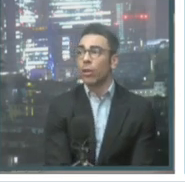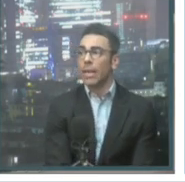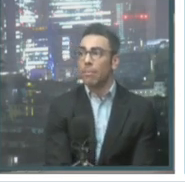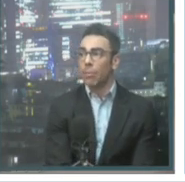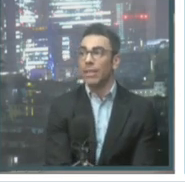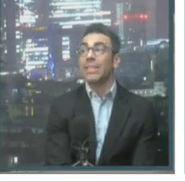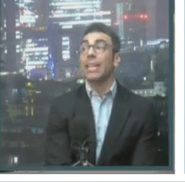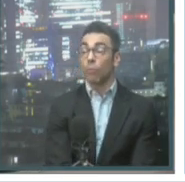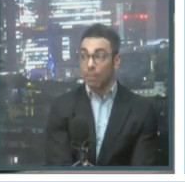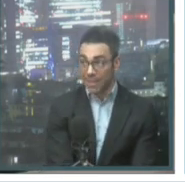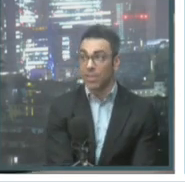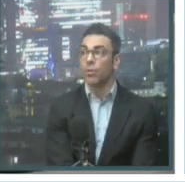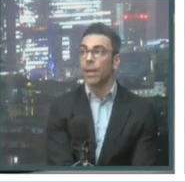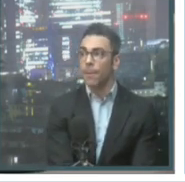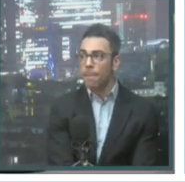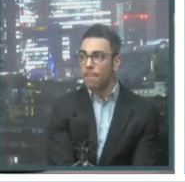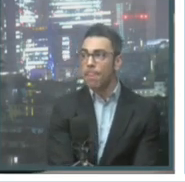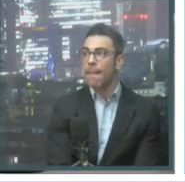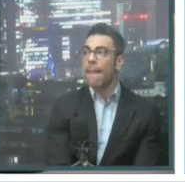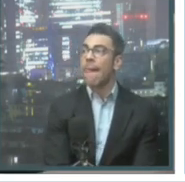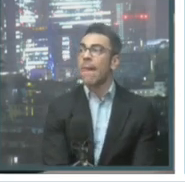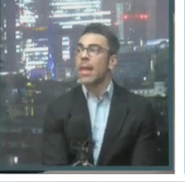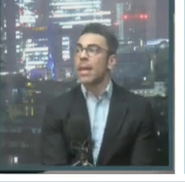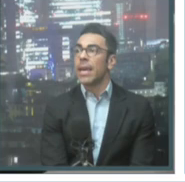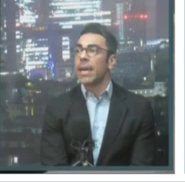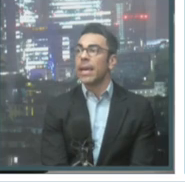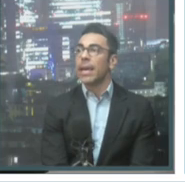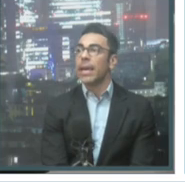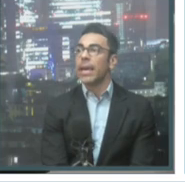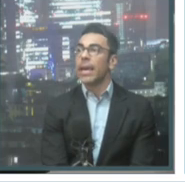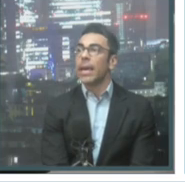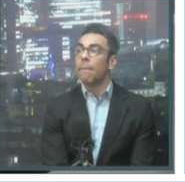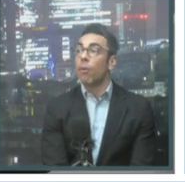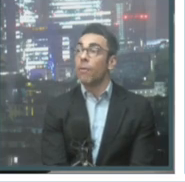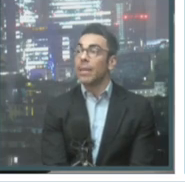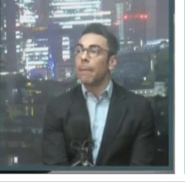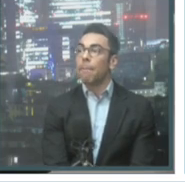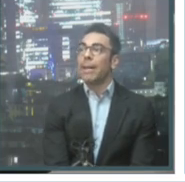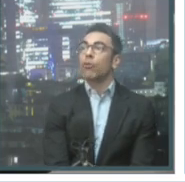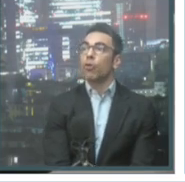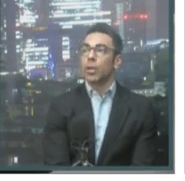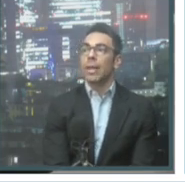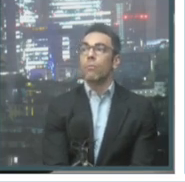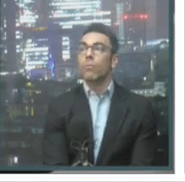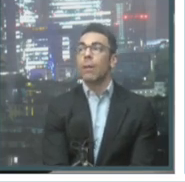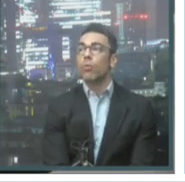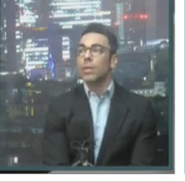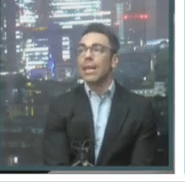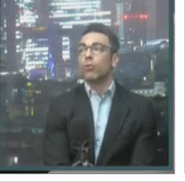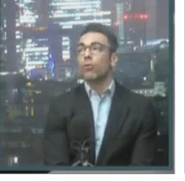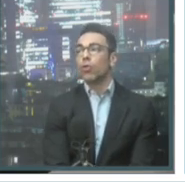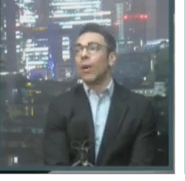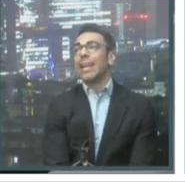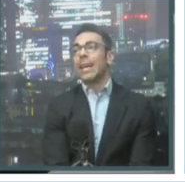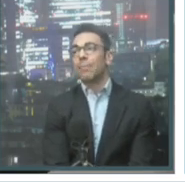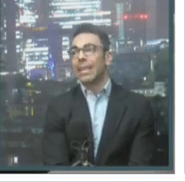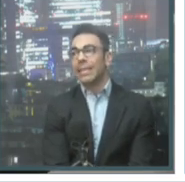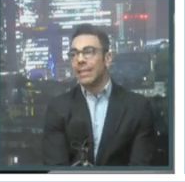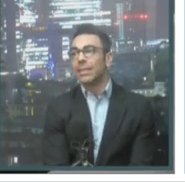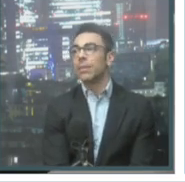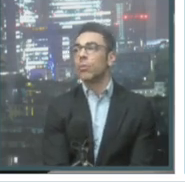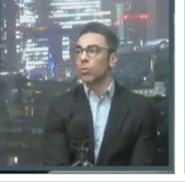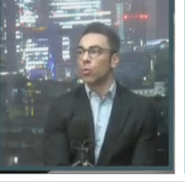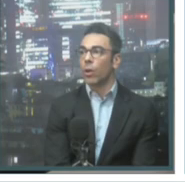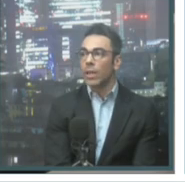ovviamente col tempo è diventata una passione e ovviamente per conoscerla la musica dovuto allenarmi